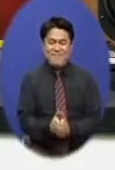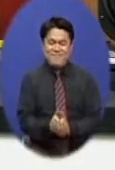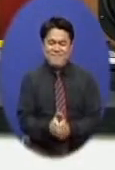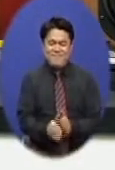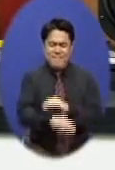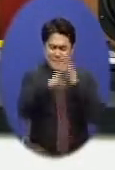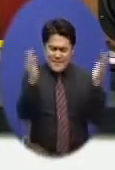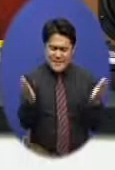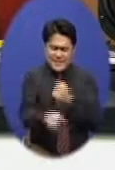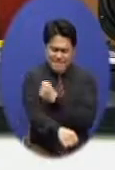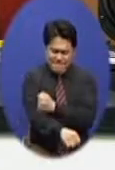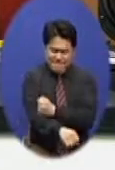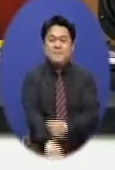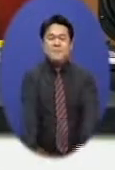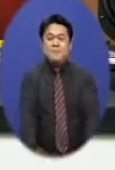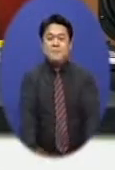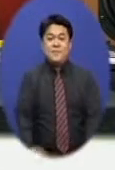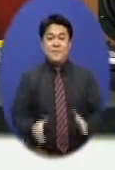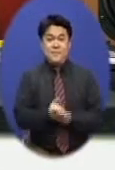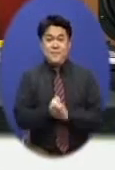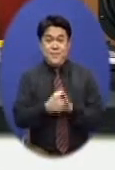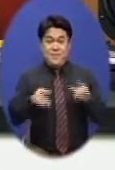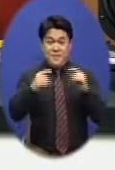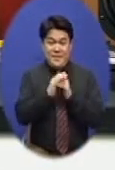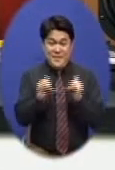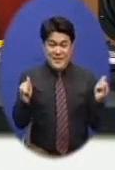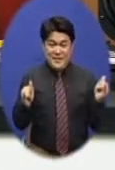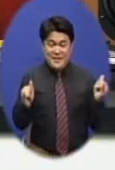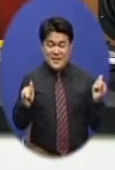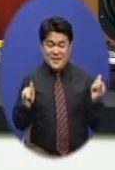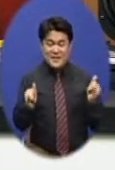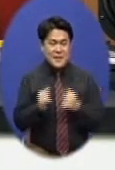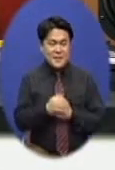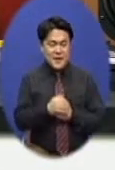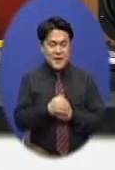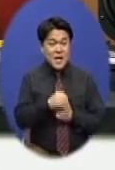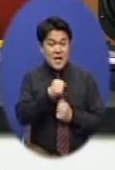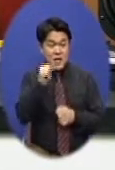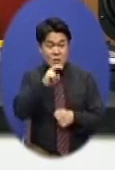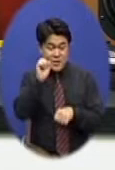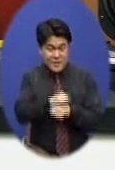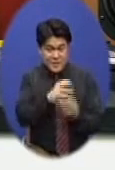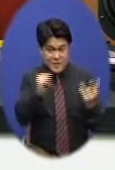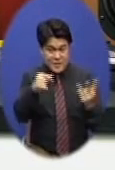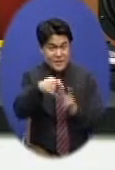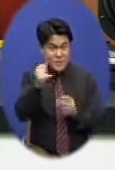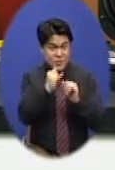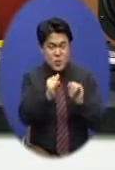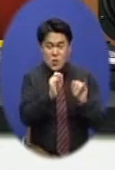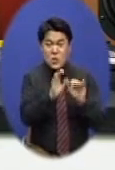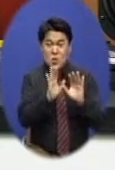네. 많으셨습니다. 네. 자, 우리 또 참여하신 분들 세 분은 잠시 후에 시상을 두고. 네. 네. 오늘 그